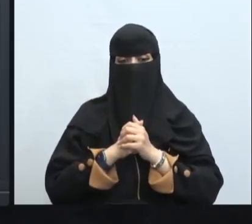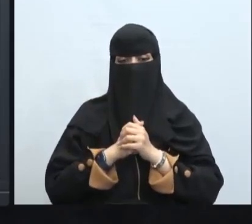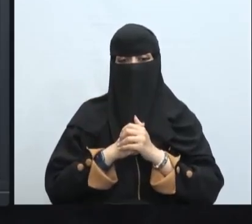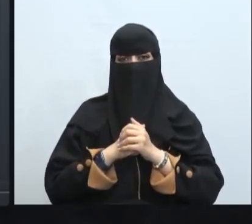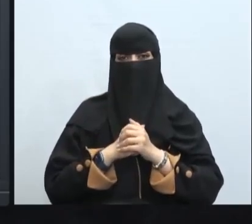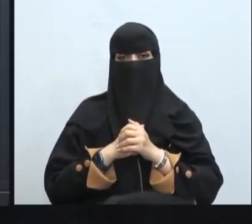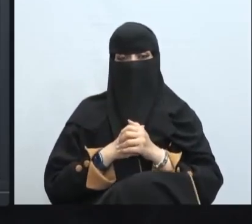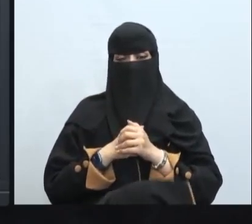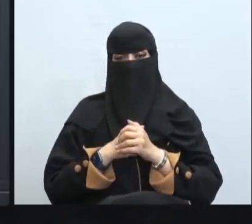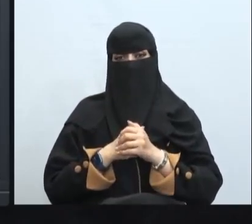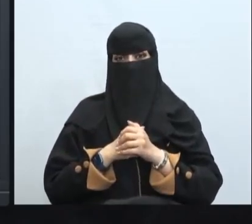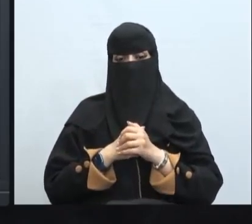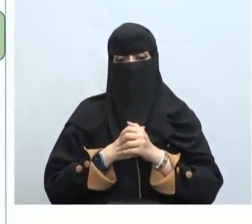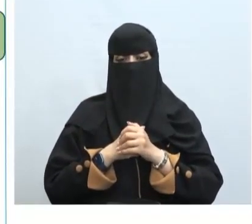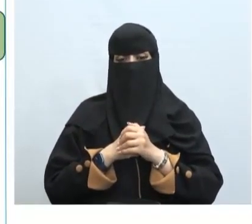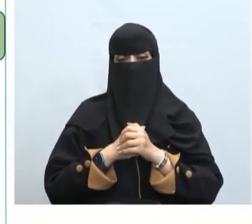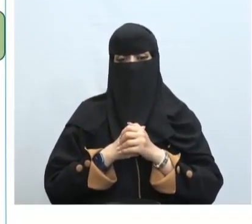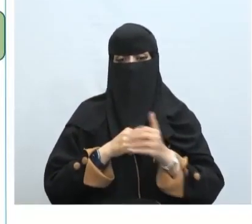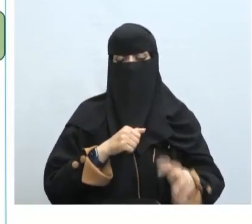هذه اسباب البطاله